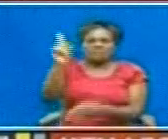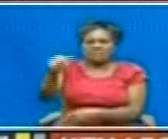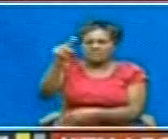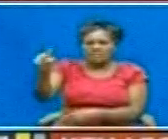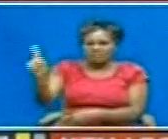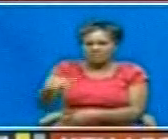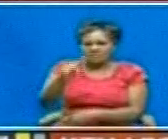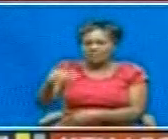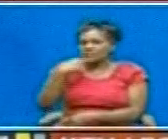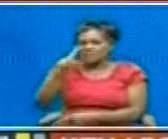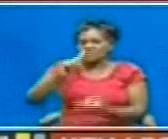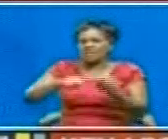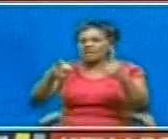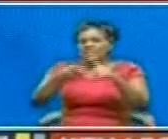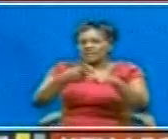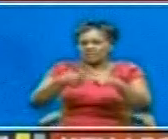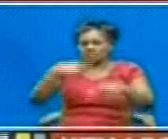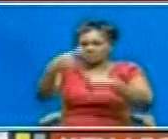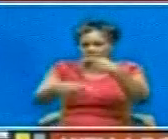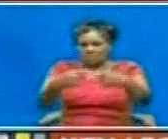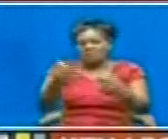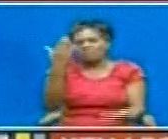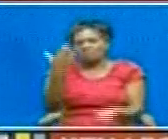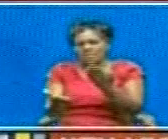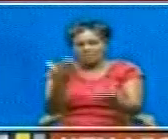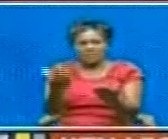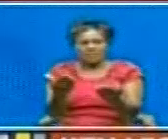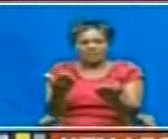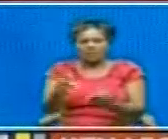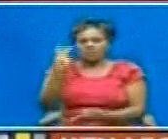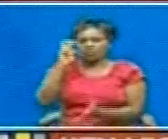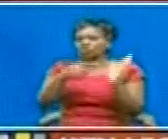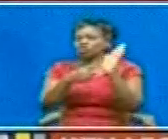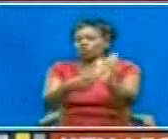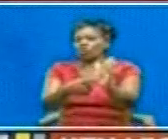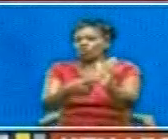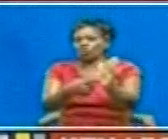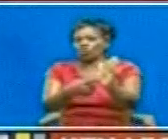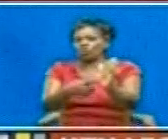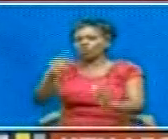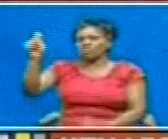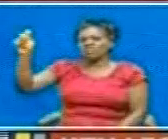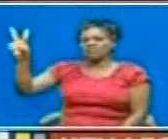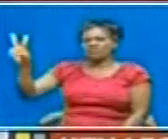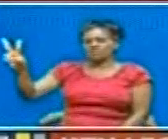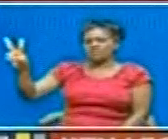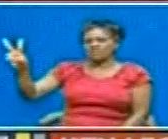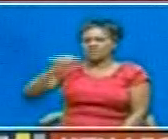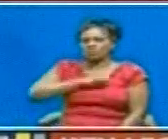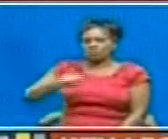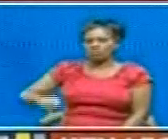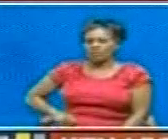sana tukisema kwamba kiwango cha mpira unaendelea juu, kwa sababu labda pengine huwa unaonyeshwa kwenye runinga ya Super